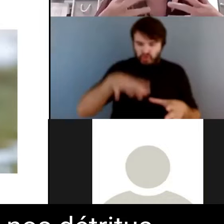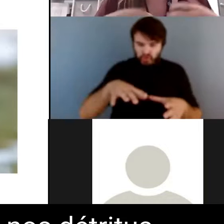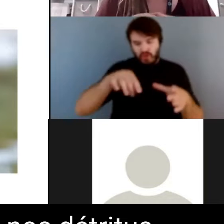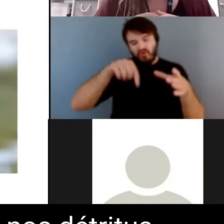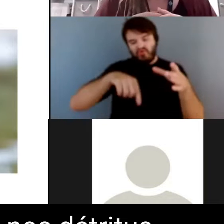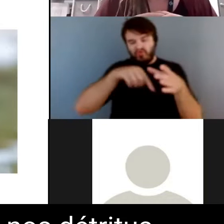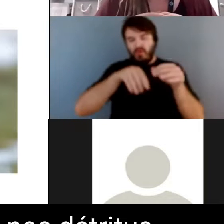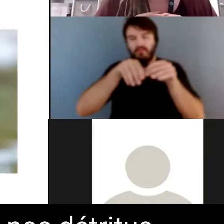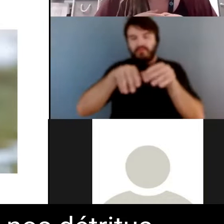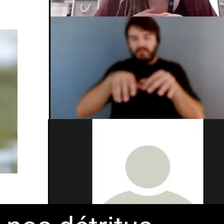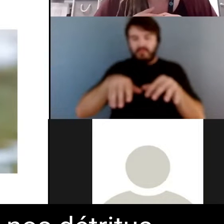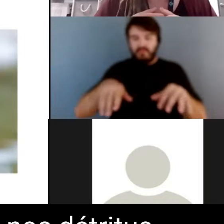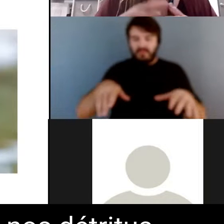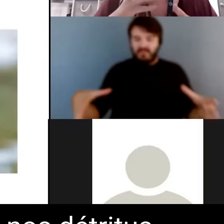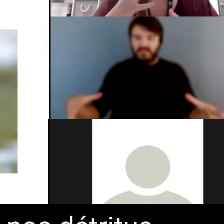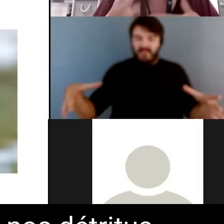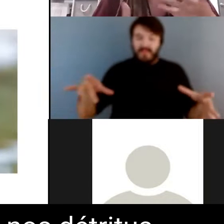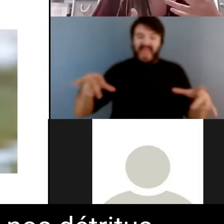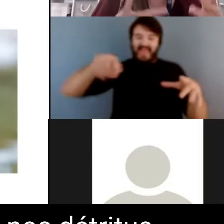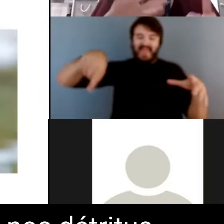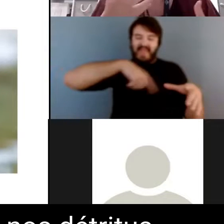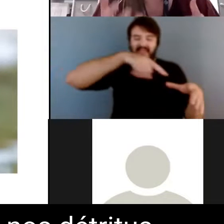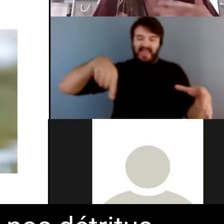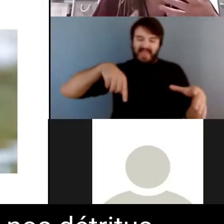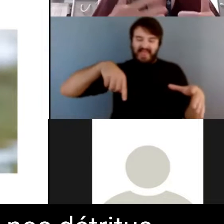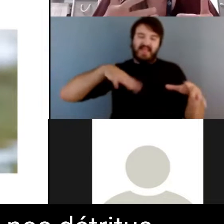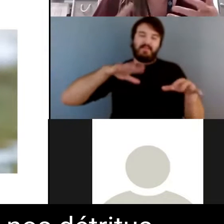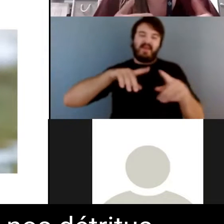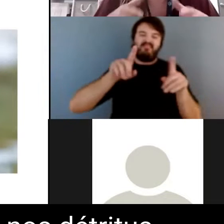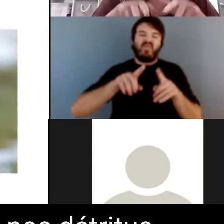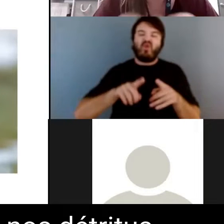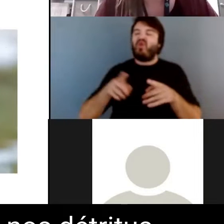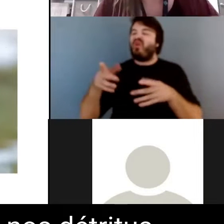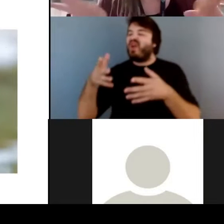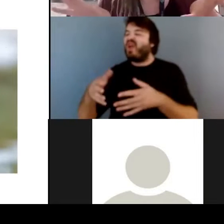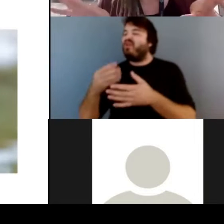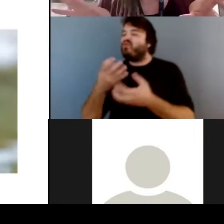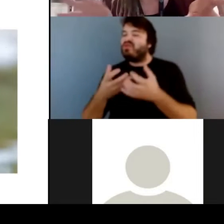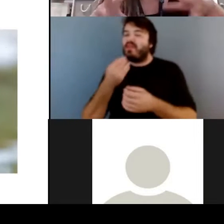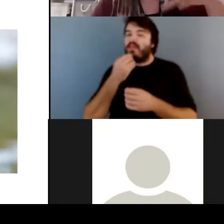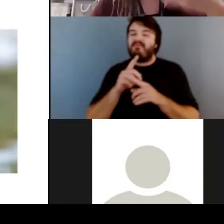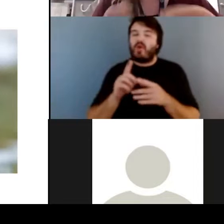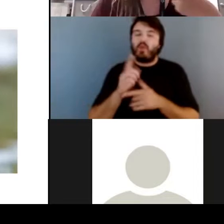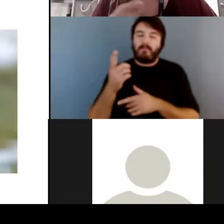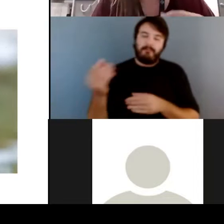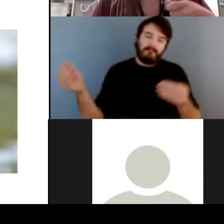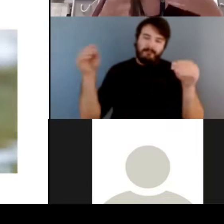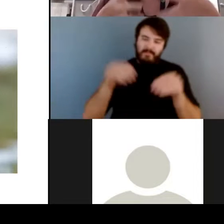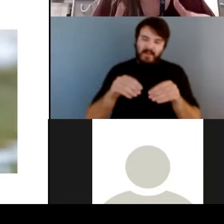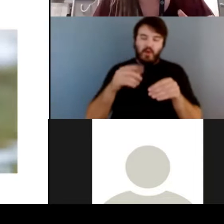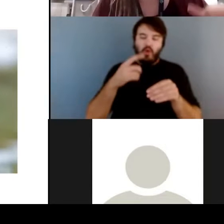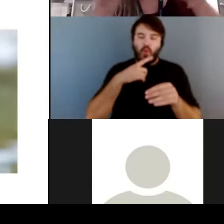détritus, euh, feuilles de laitue restants de cuisine, tout ça. Puis, avec un peu